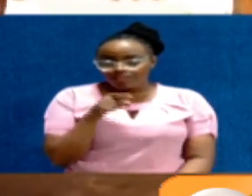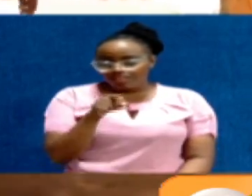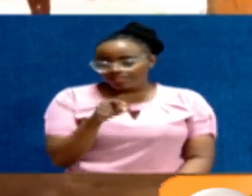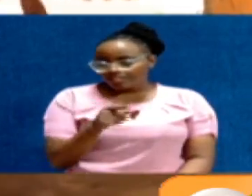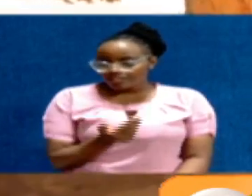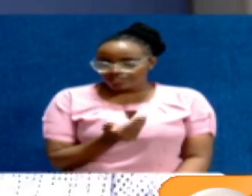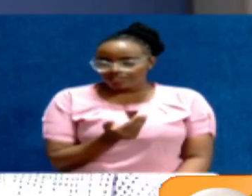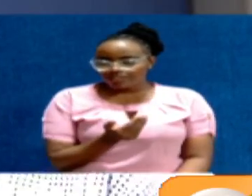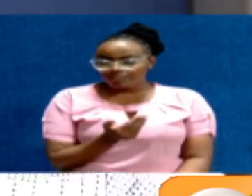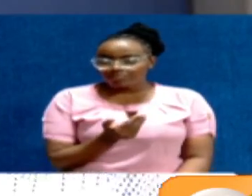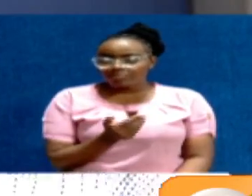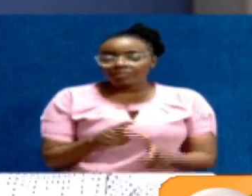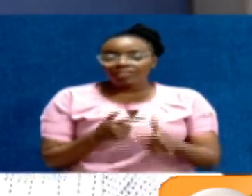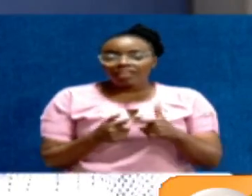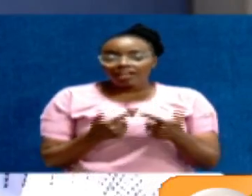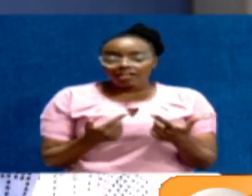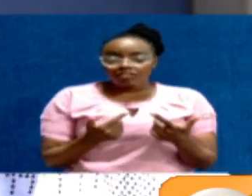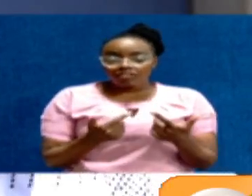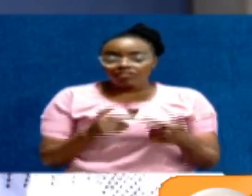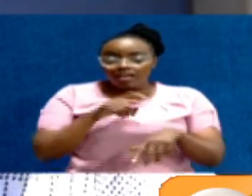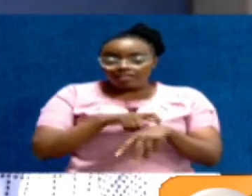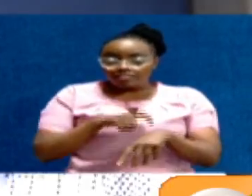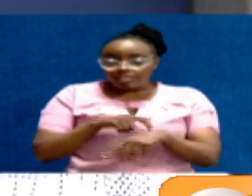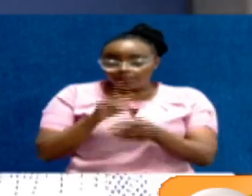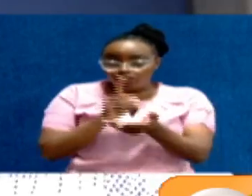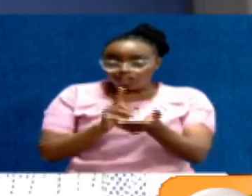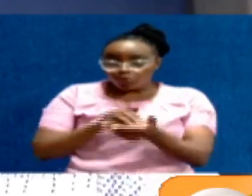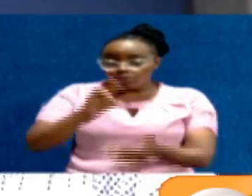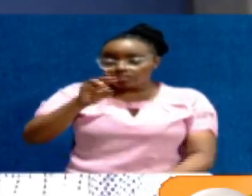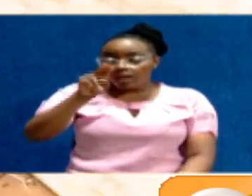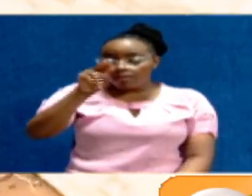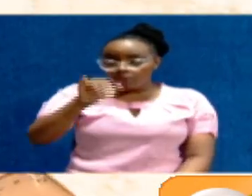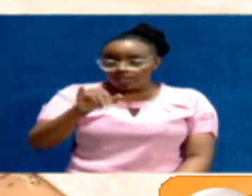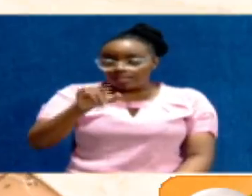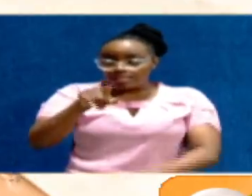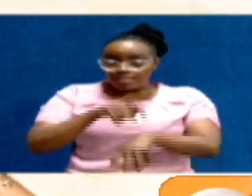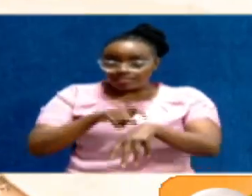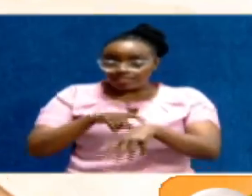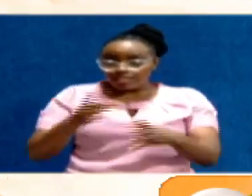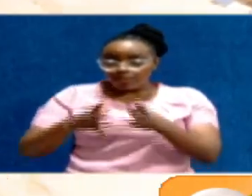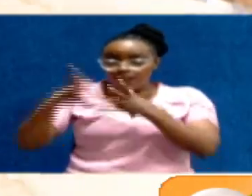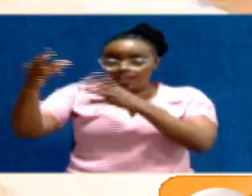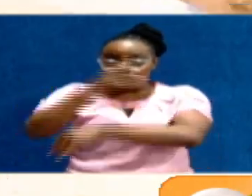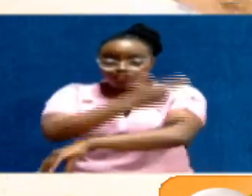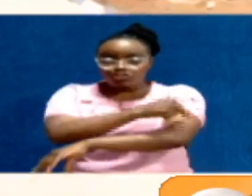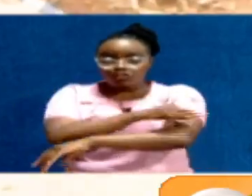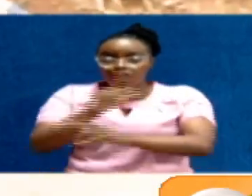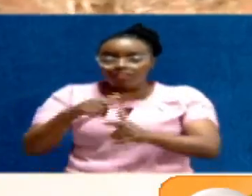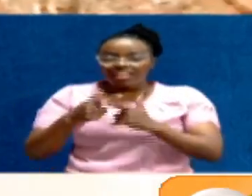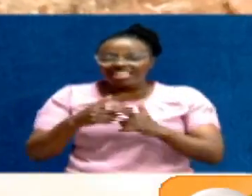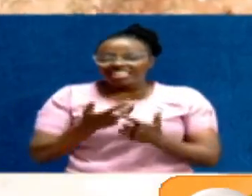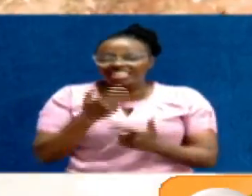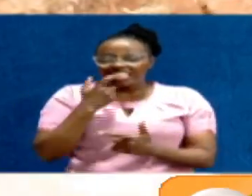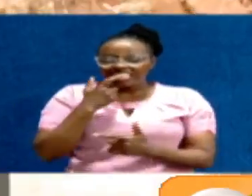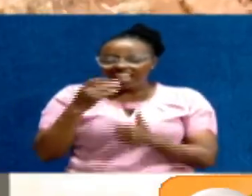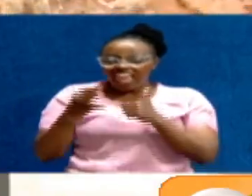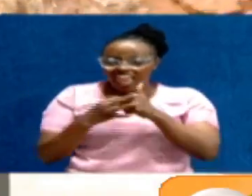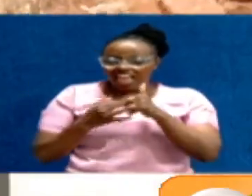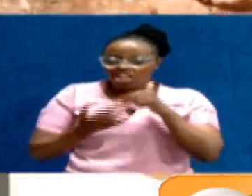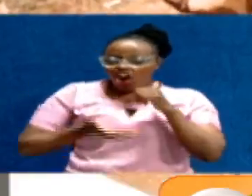fibroids. Sasa mimi Moni fanyali nifanyia counseling. Unajua wakati huo nilitoka OC, kwanza nikamngoa mtoto meno 8.